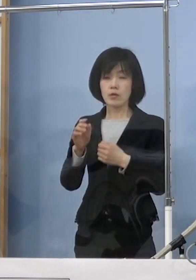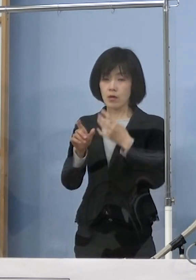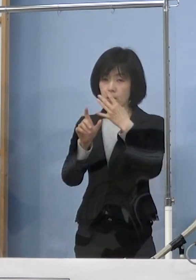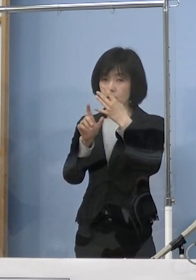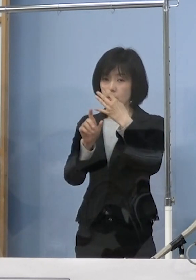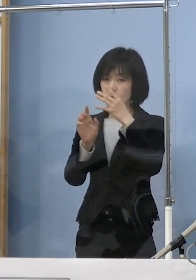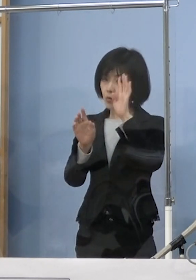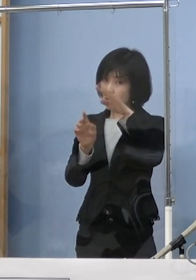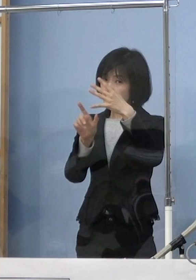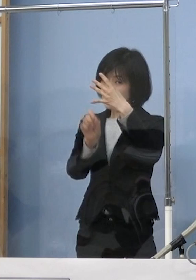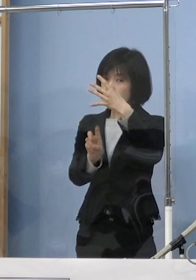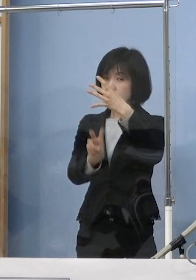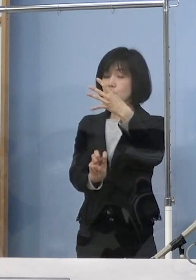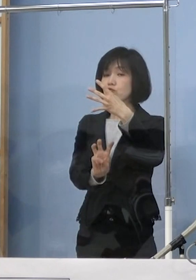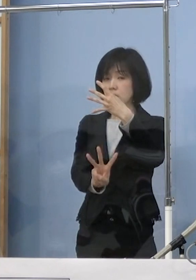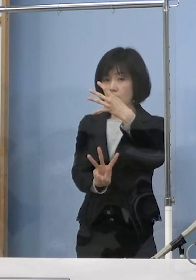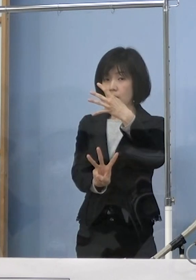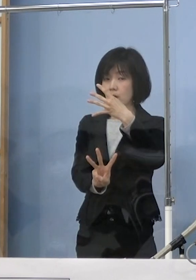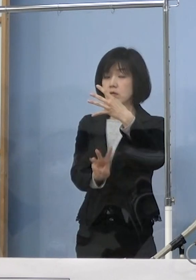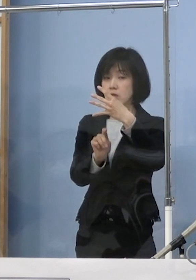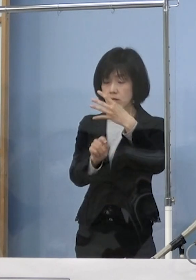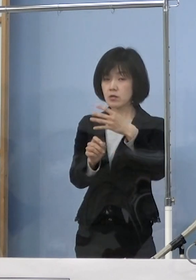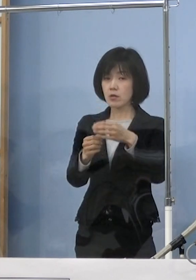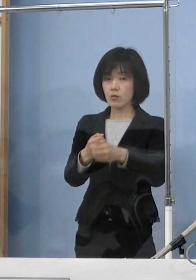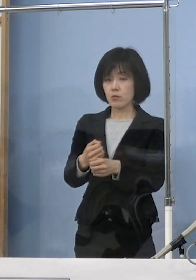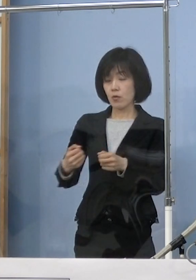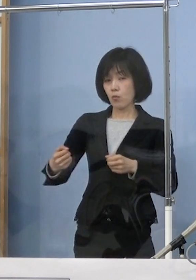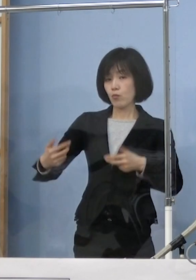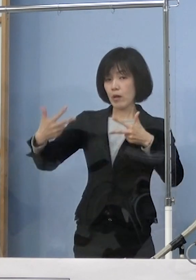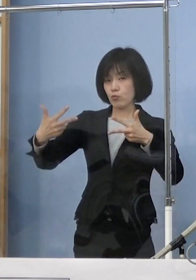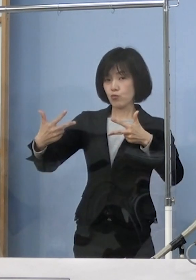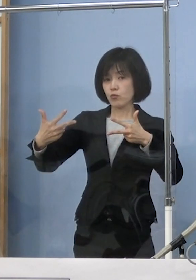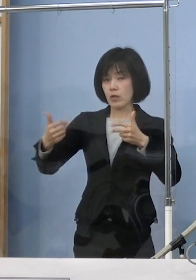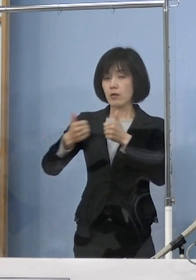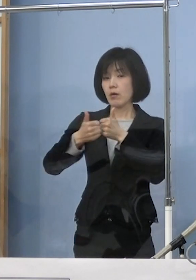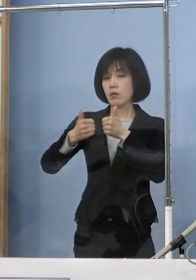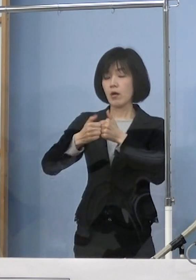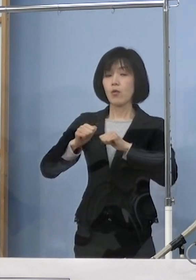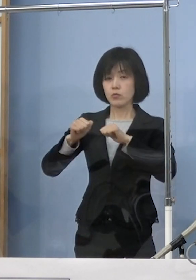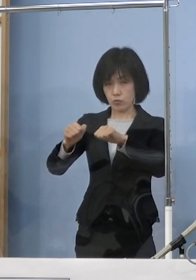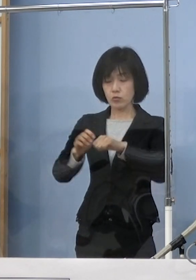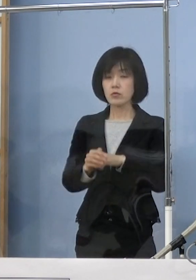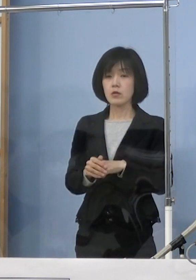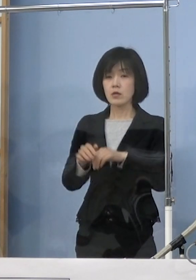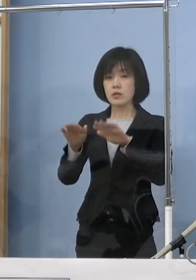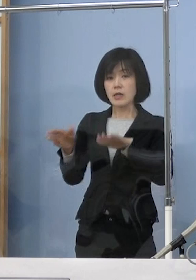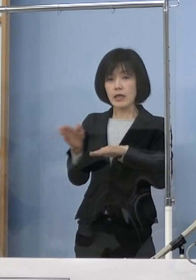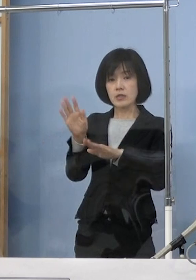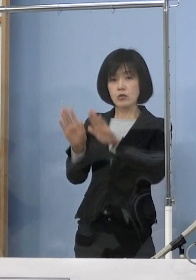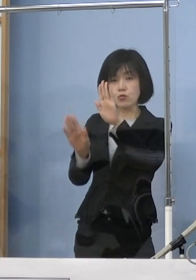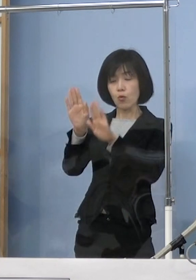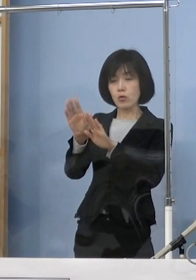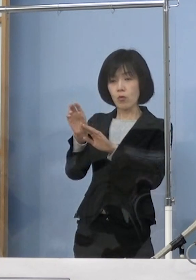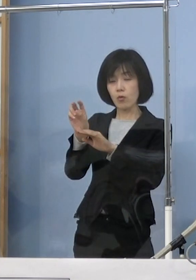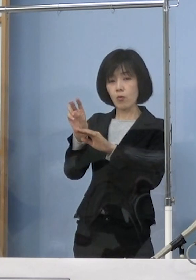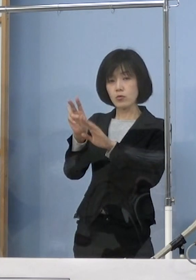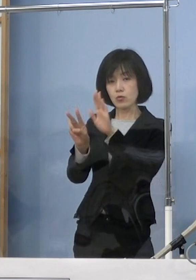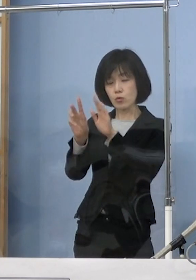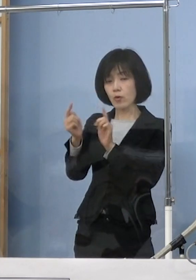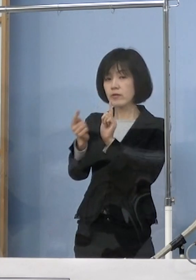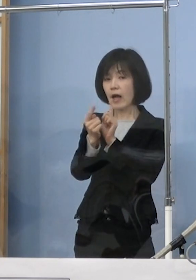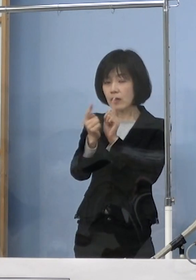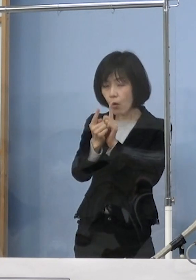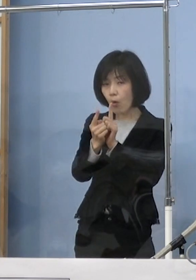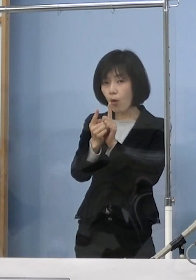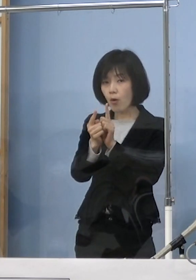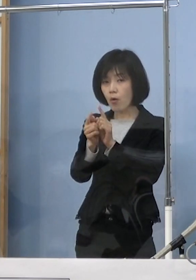の金曜日ウェブで開催をさせていただいて、昨今の感染急拡大、これに対応する